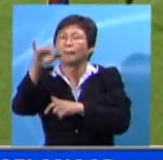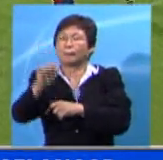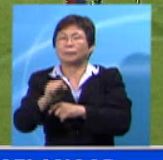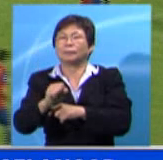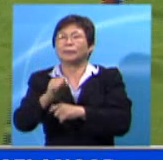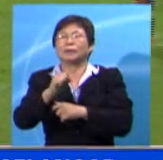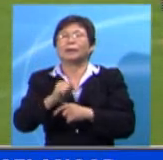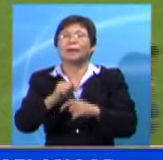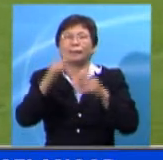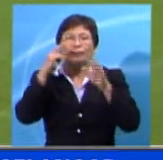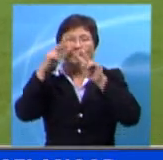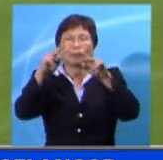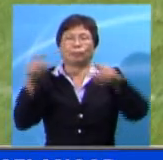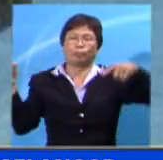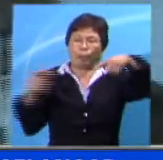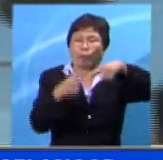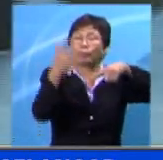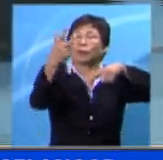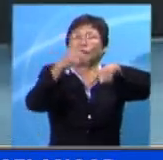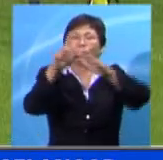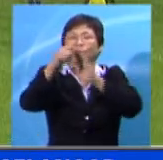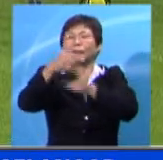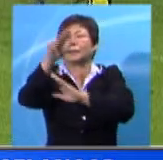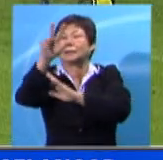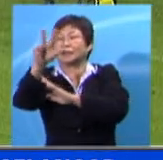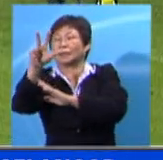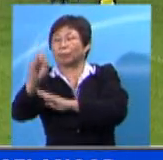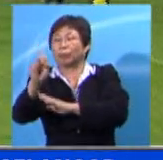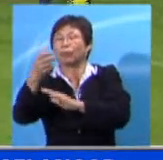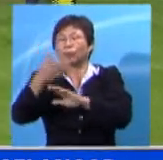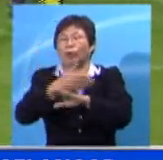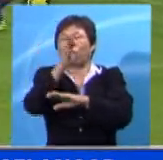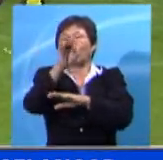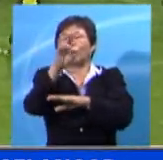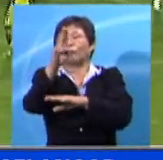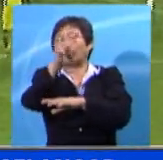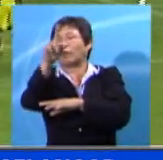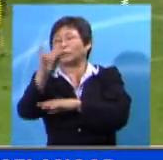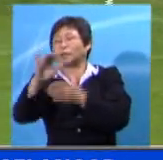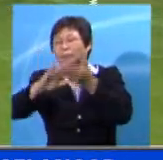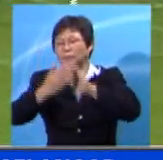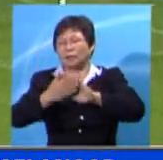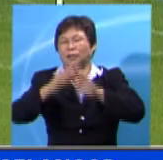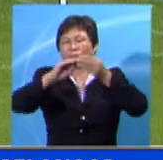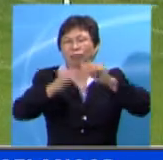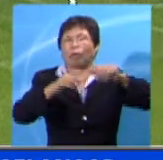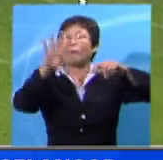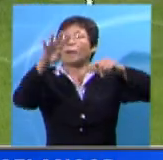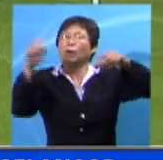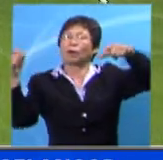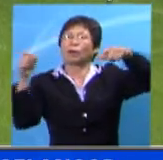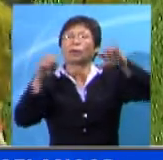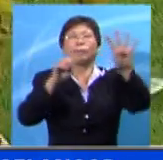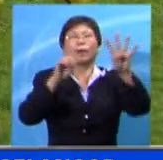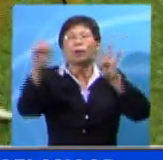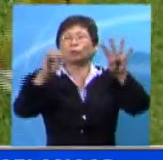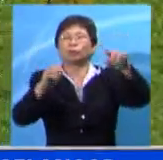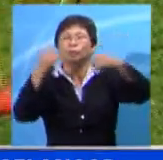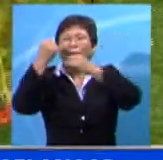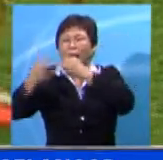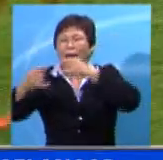sendiri dengan jaringan ketiga pada minit ke70 sebelum Mohamad Fauzi rozlan menjadikan kedudukan 40 pada akhir